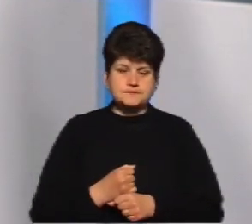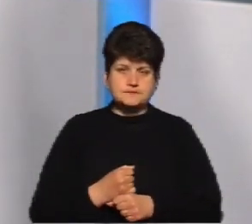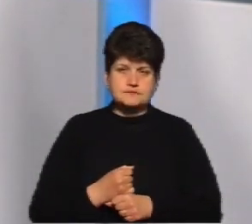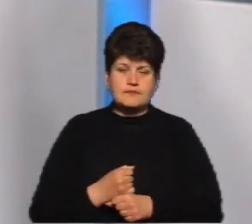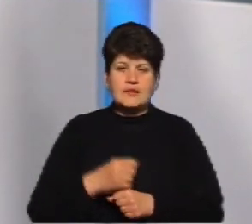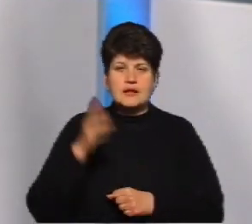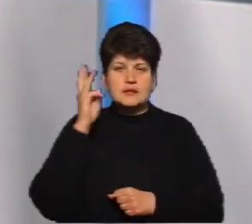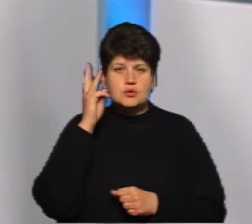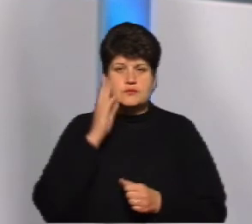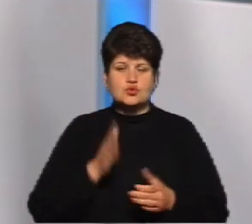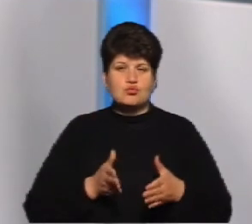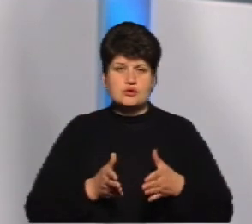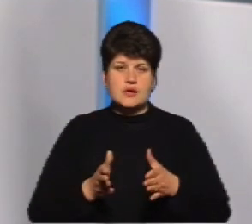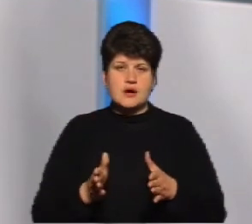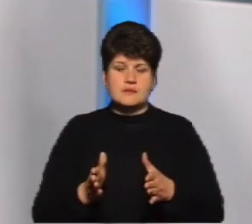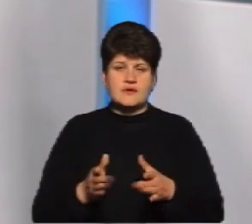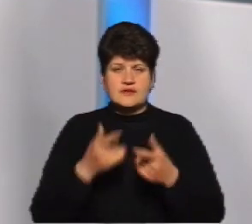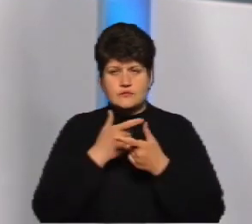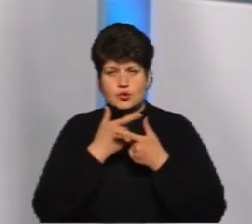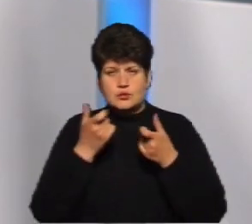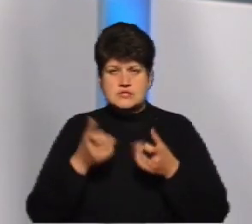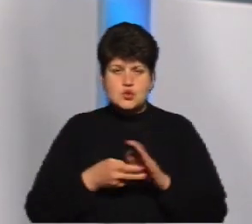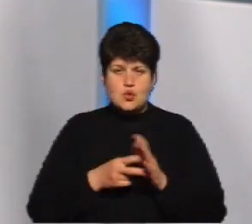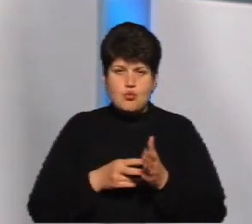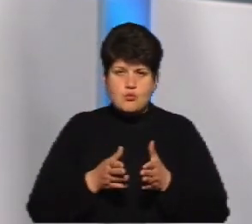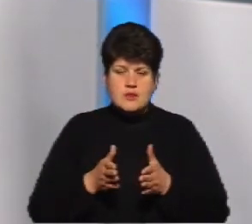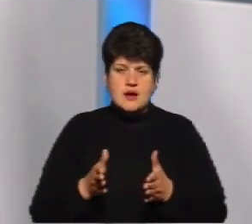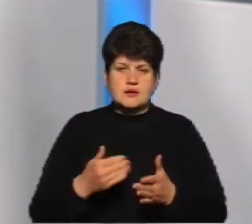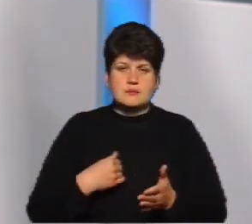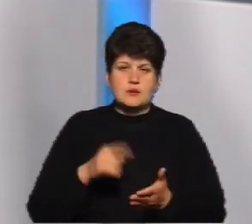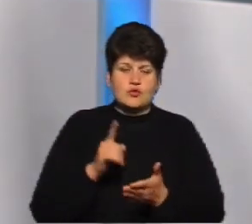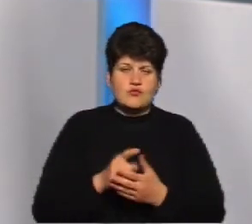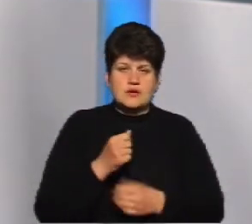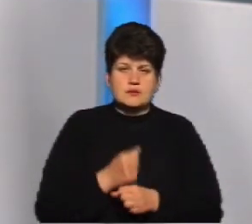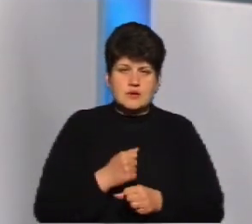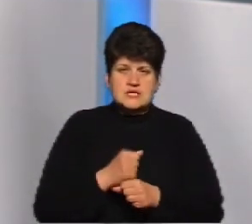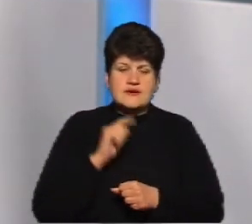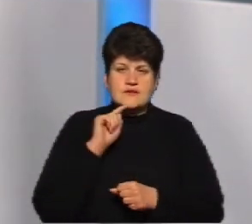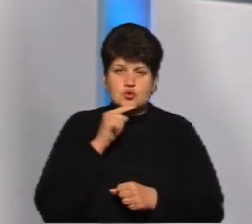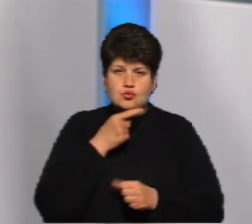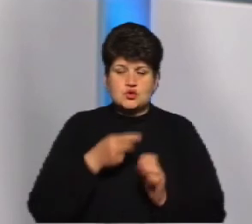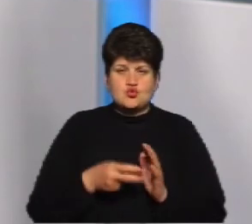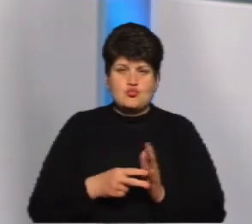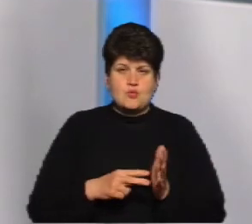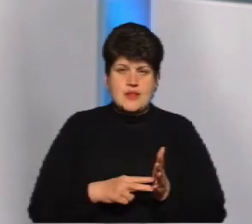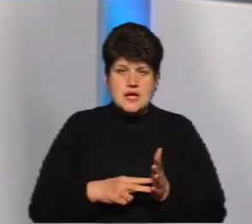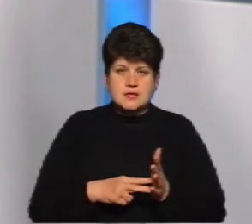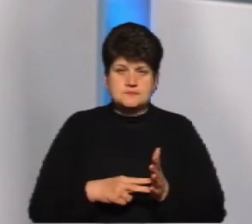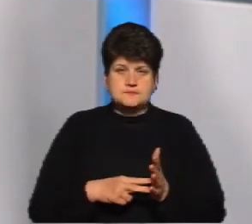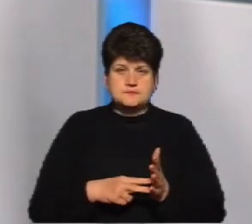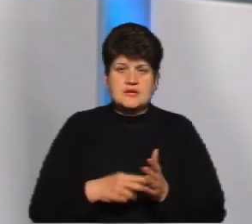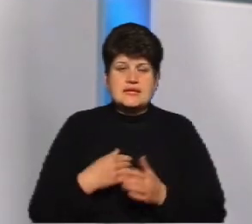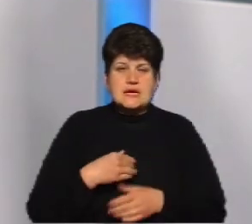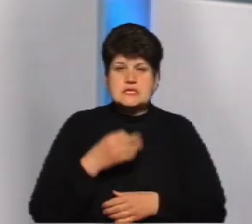дипломатичному напрямку, в інформаційному плані, ми повинні працювати в економічному плані. Я, скажімо